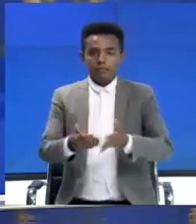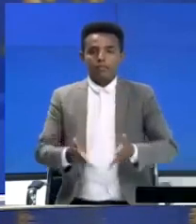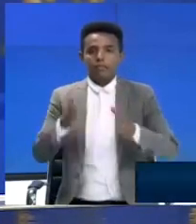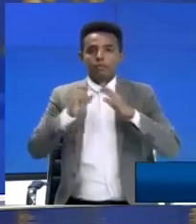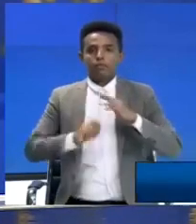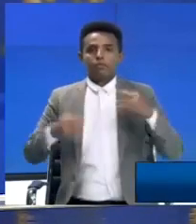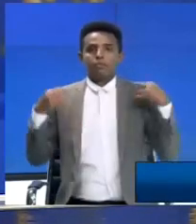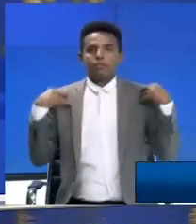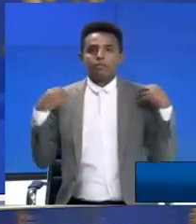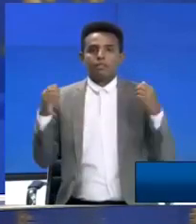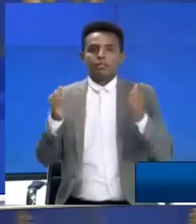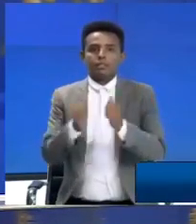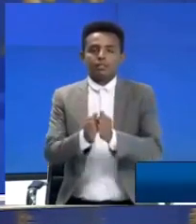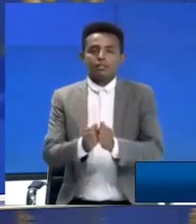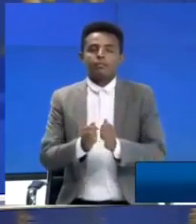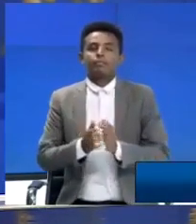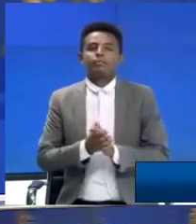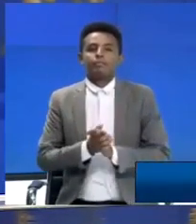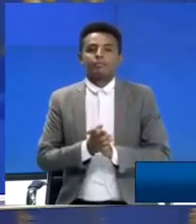ሄሮዳን